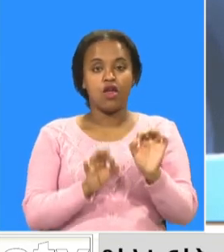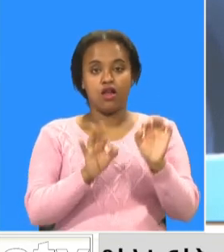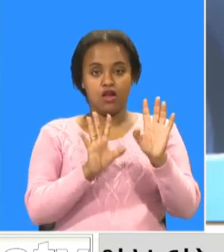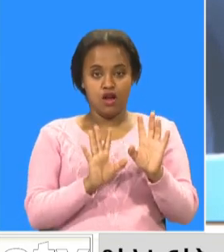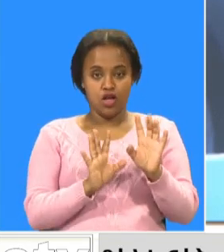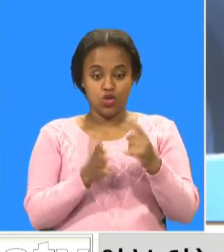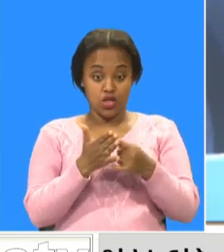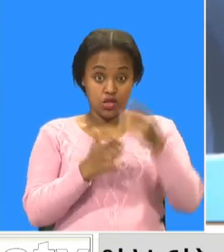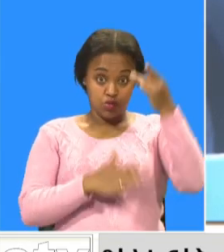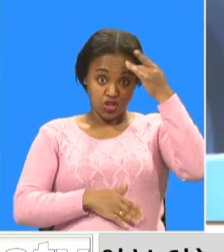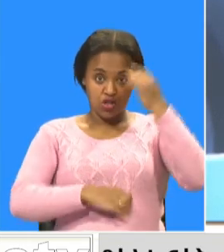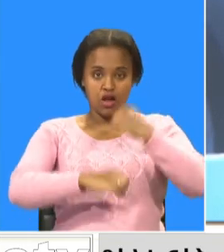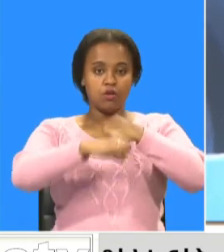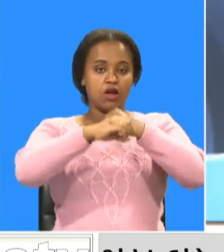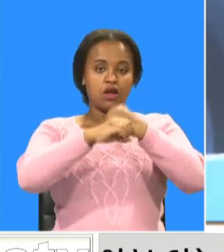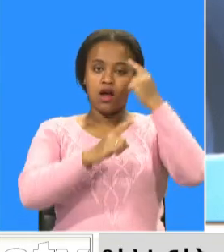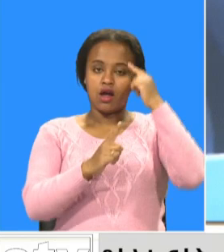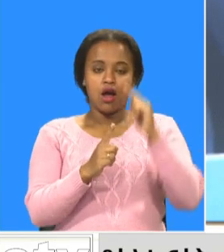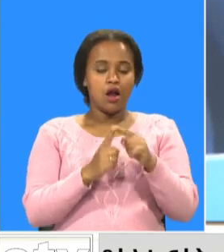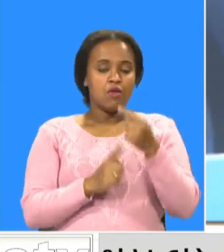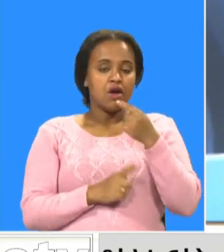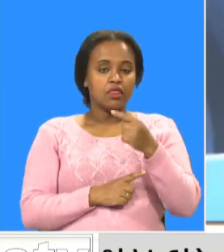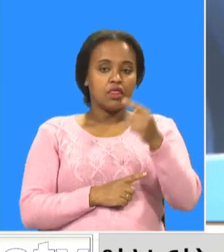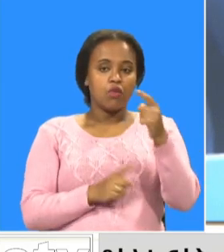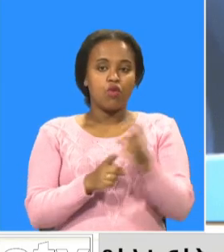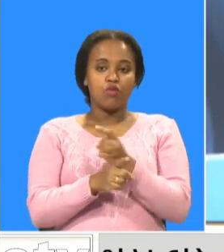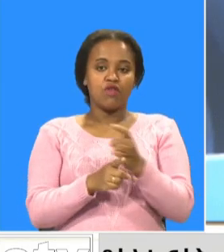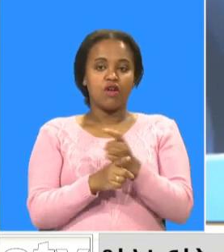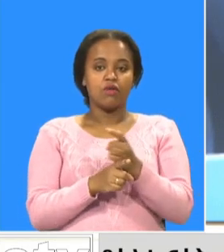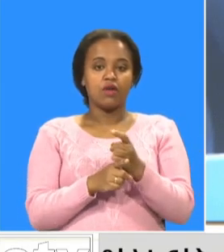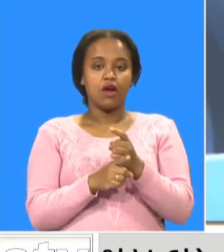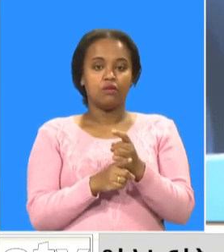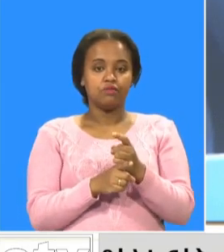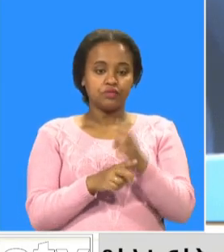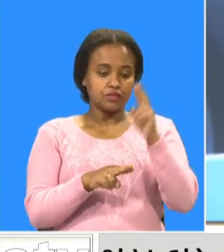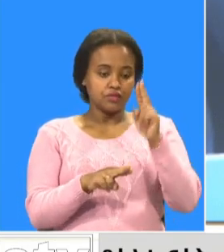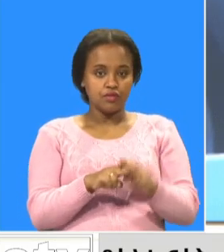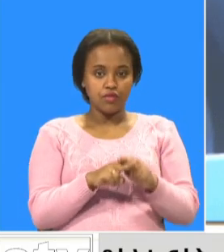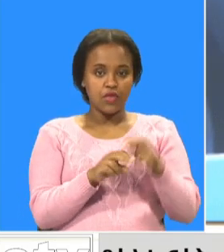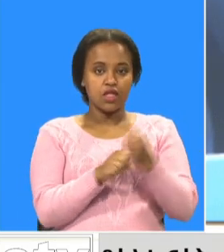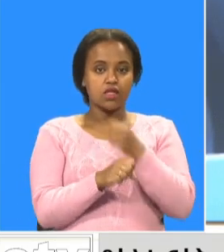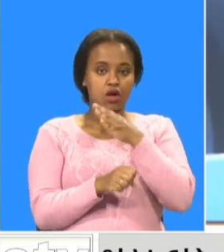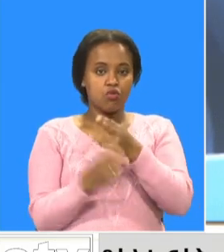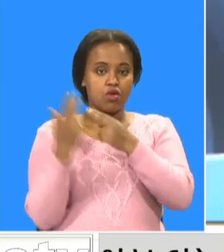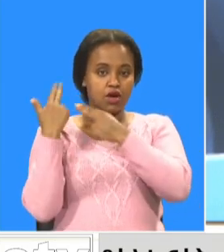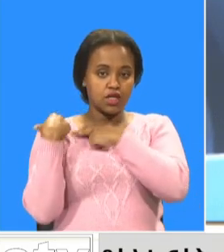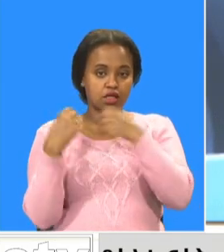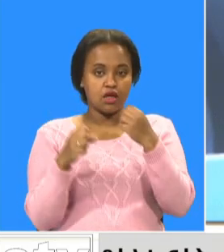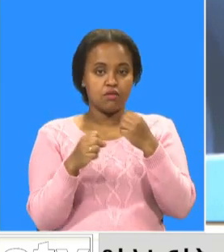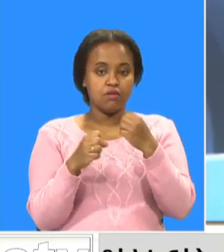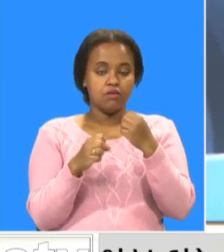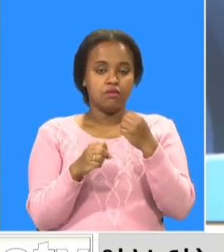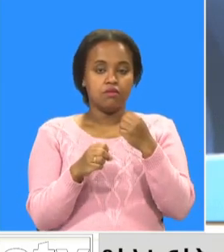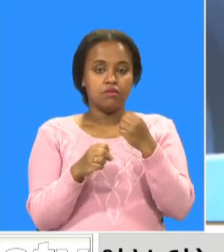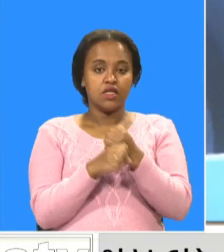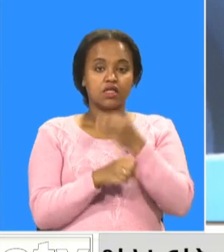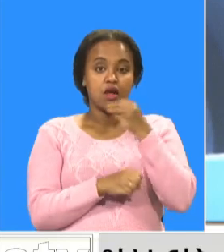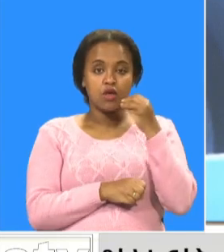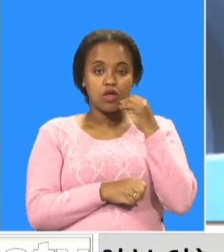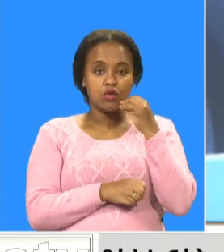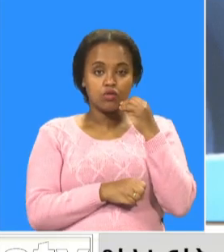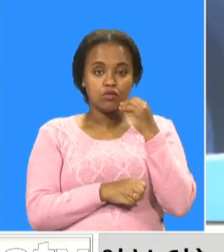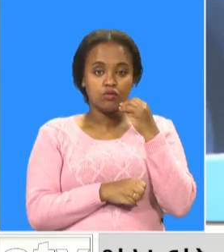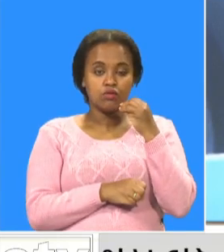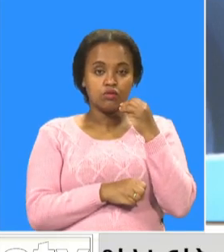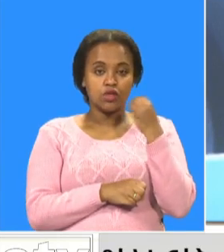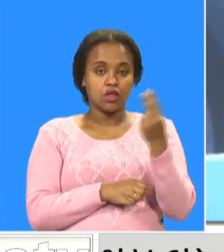ለዚህ በሽታ ለመከላከል አላማ ተብሎ በፋብሪካም ክሌም የተደረጉ አይደለም። በባለስልጣን መስሪያ ቤቱ መረጋጫ ተሰጥቷቸው ጥቅም ላይ